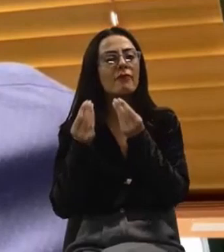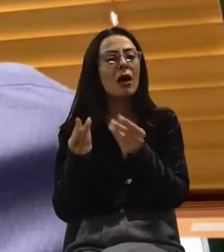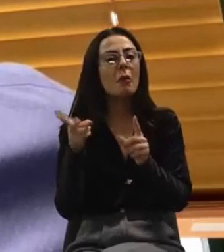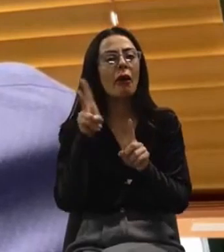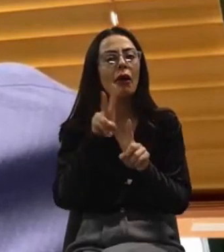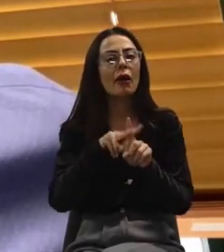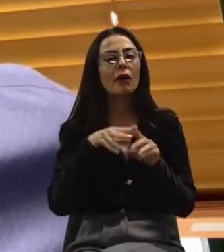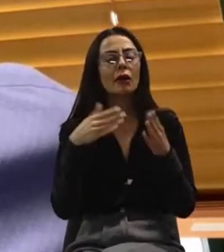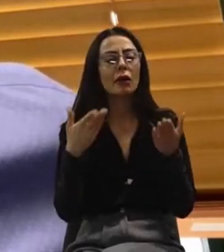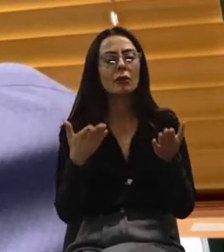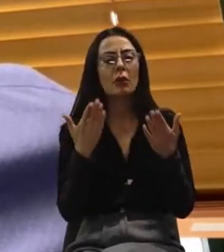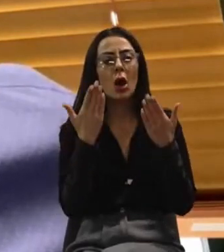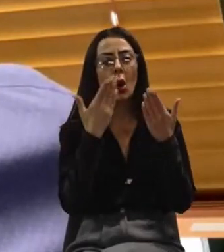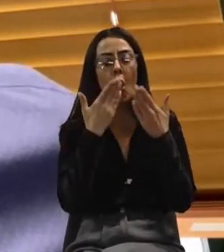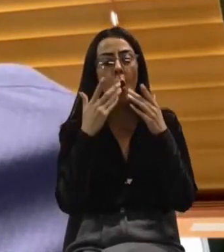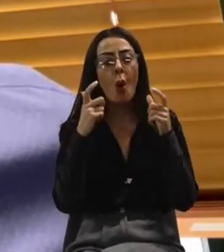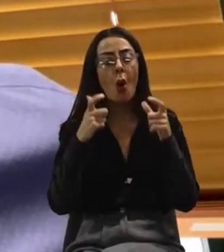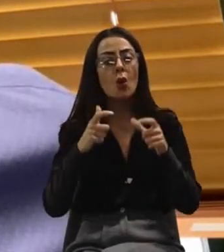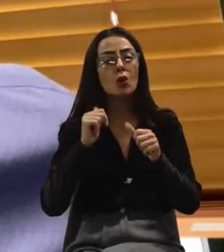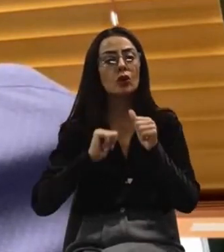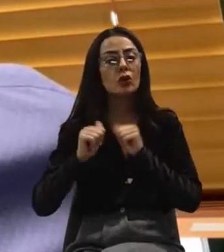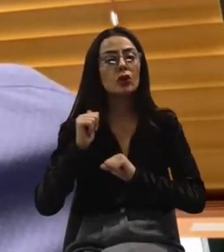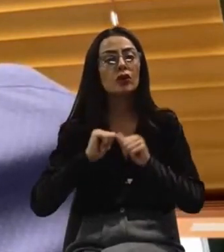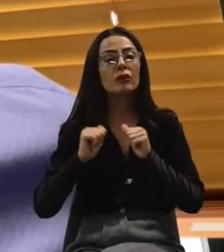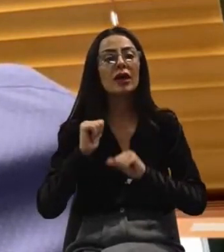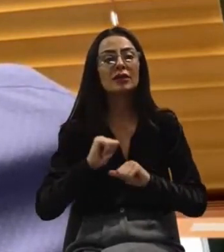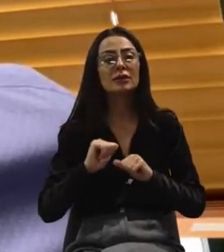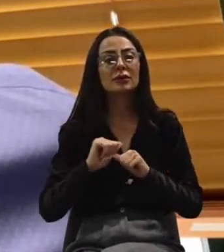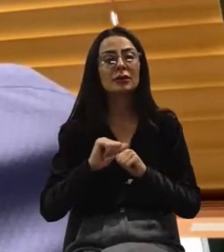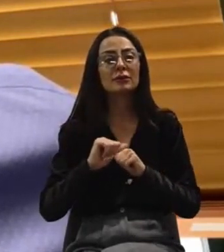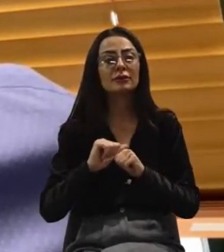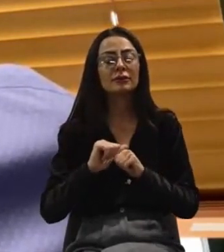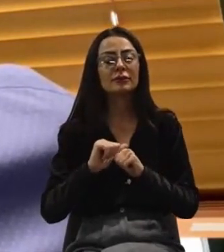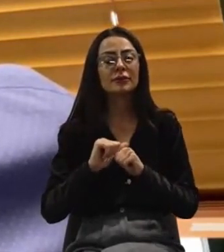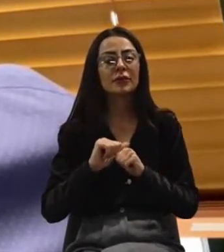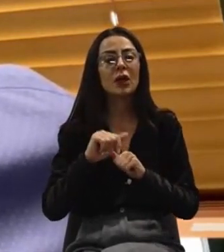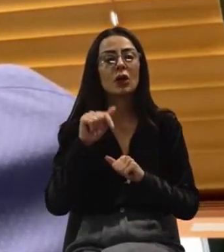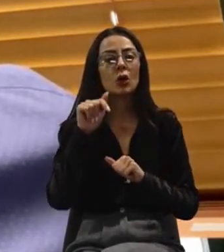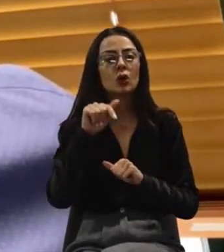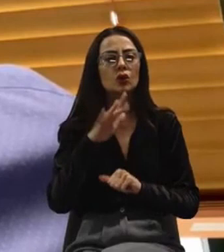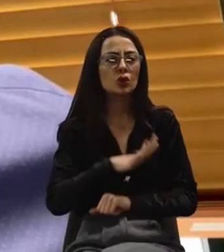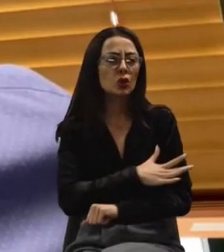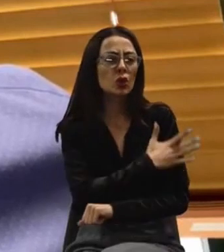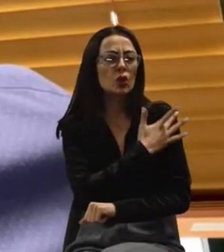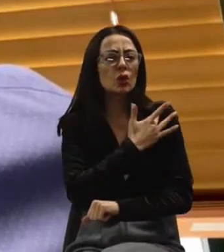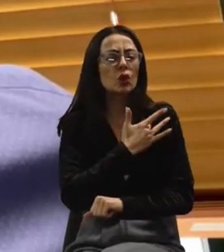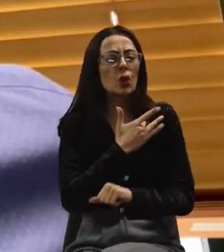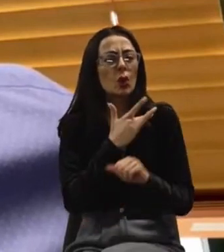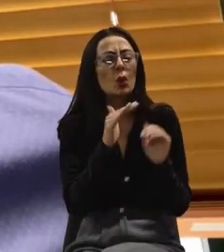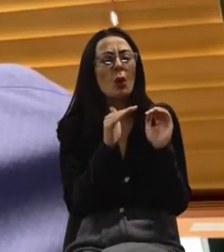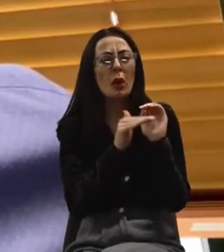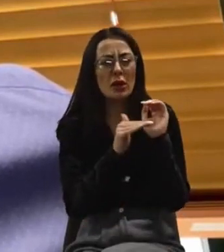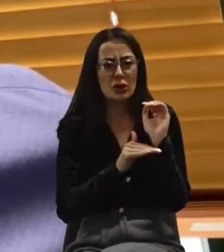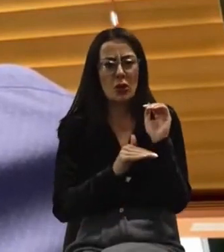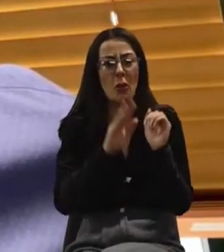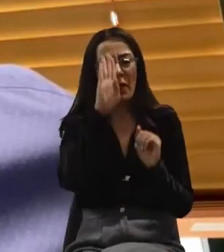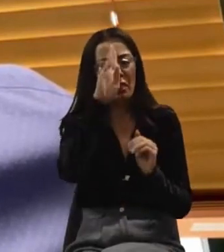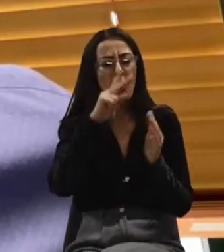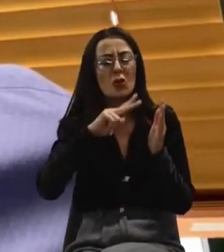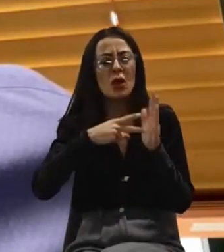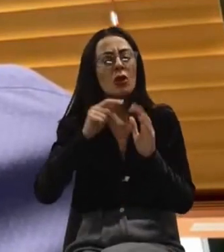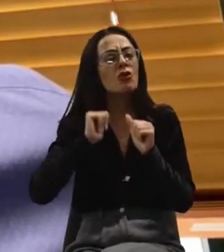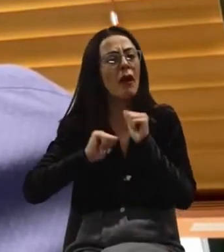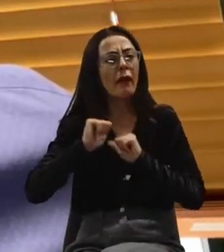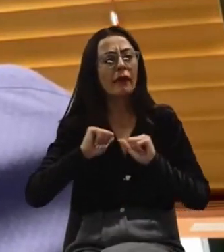okulda yani üniversitede okurken şu bunu yaşadım teknik üniversitede okuyordum ve şöyle